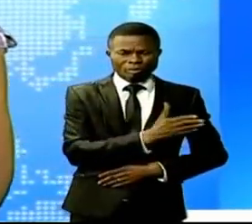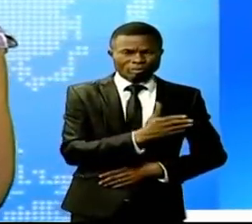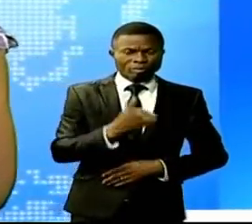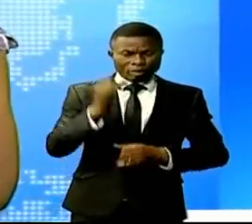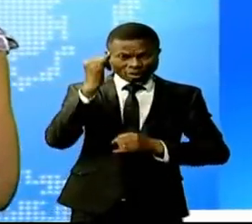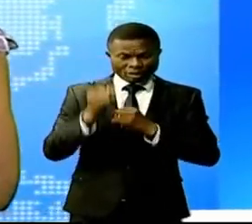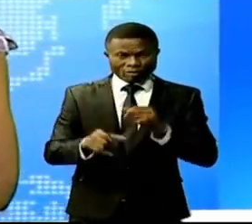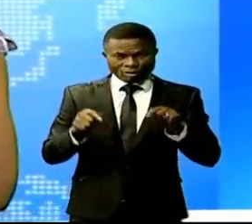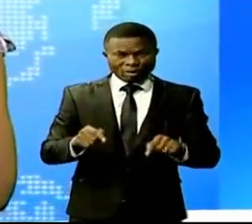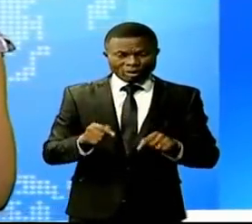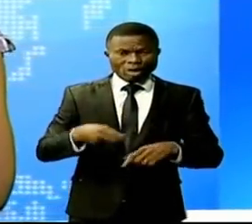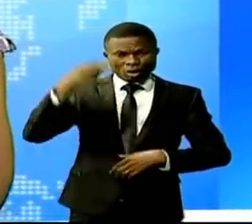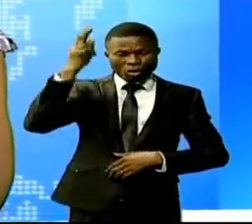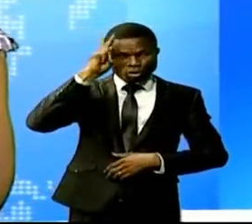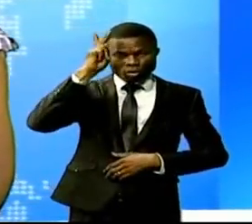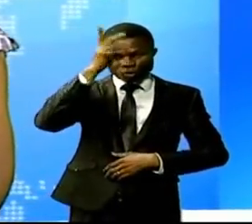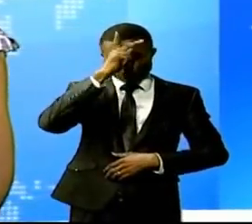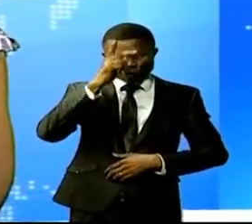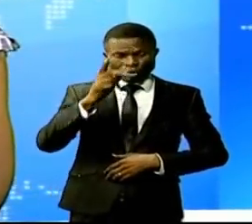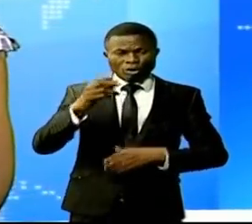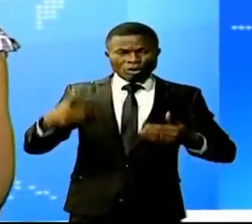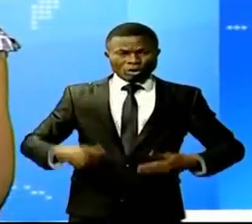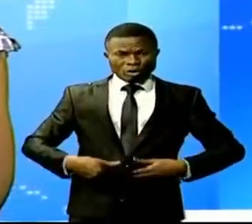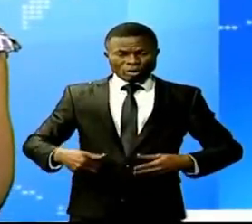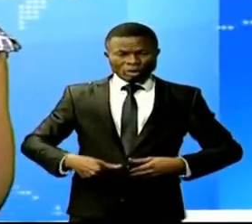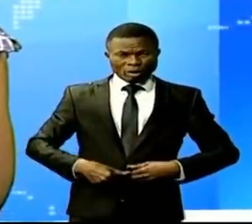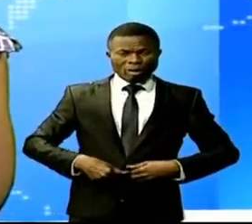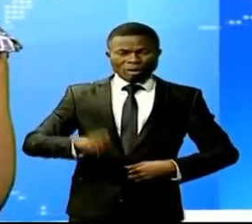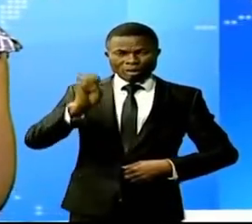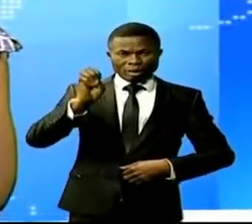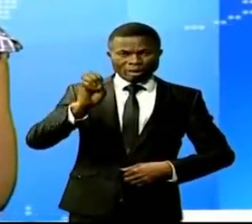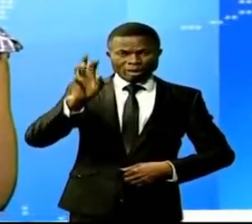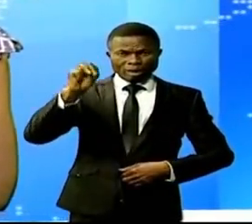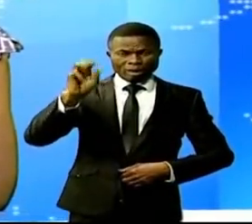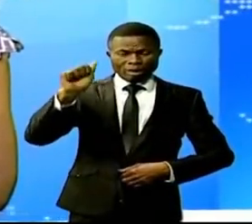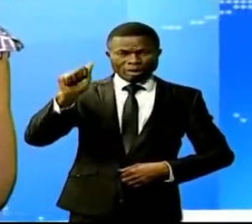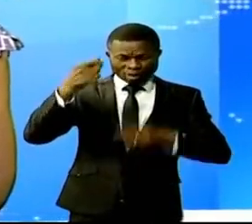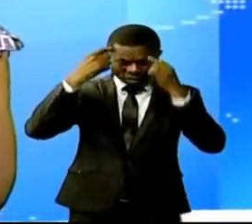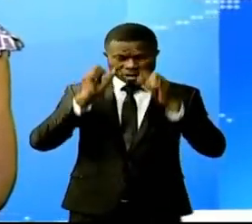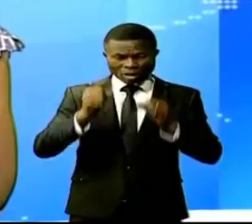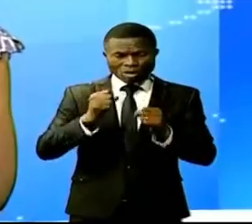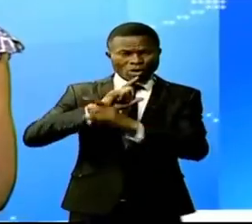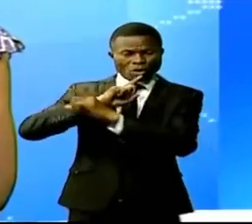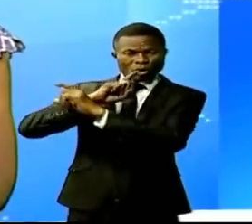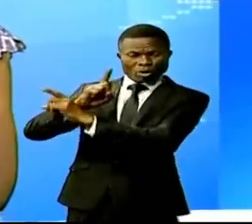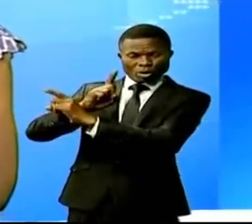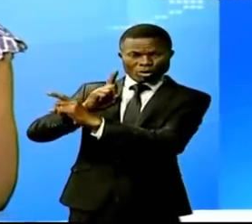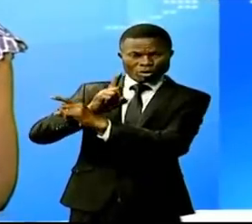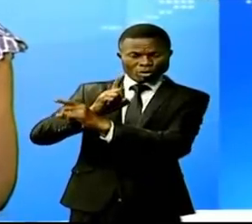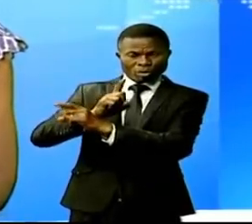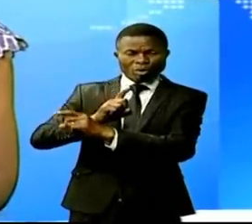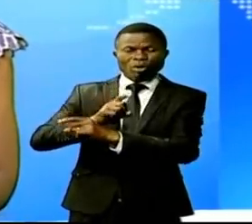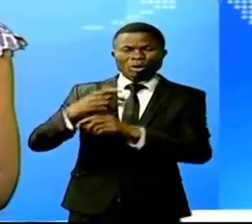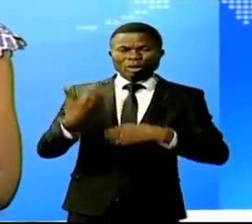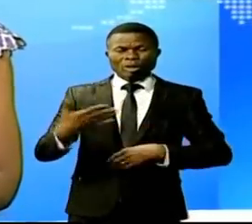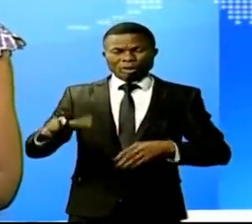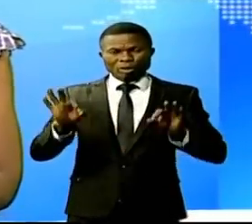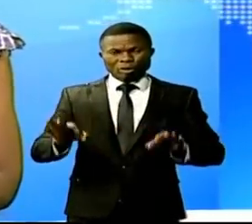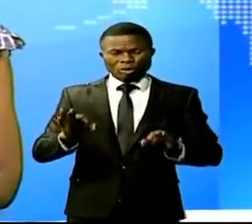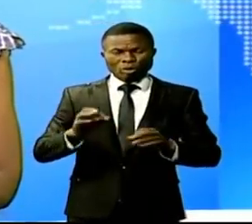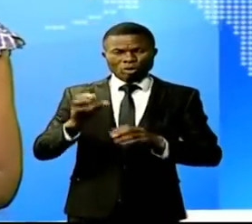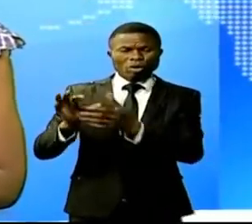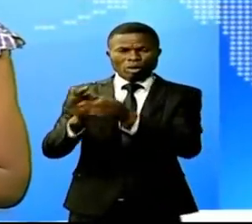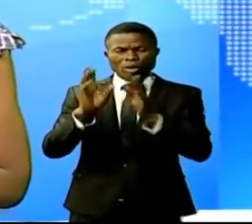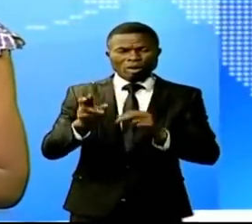pour terminer, dans le Haut-Katanga, la jeunesse Emba reste déterminée pour la protection de la nature. La